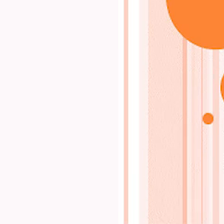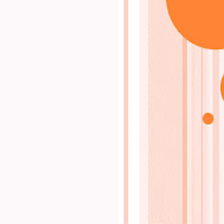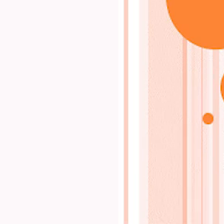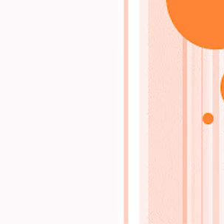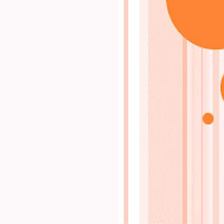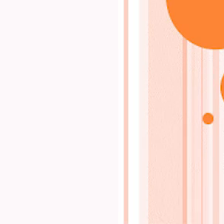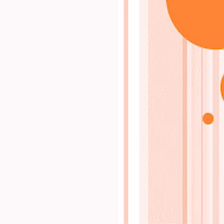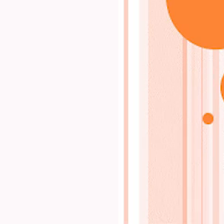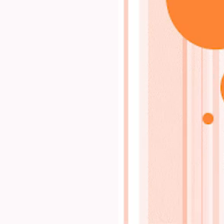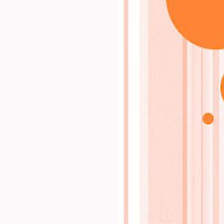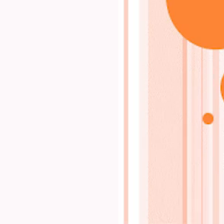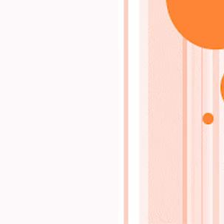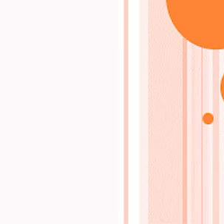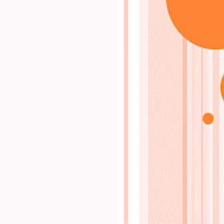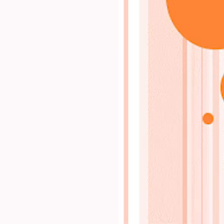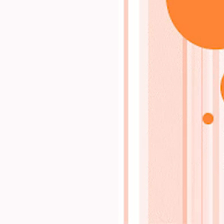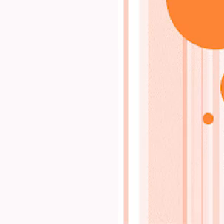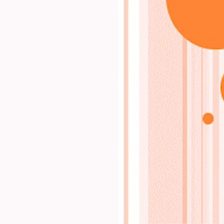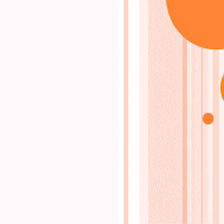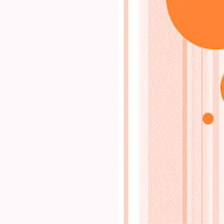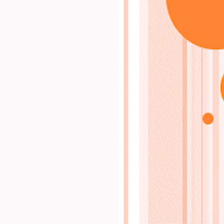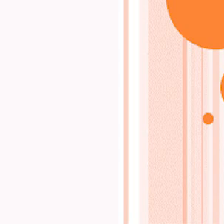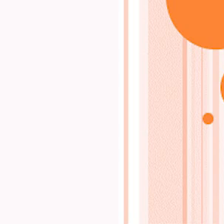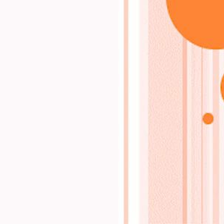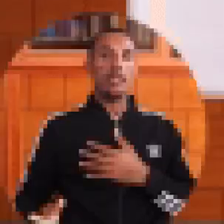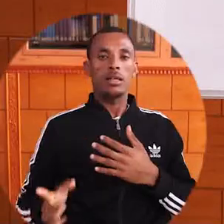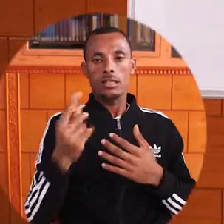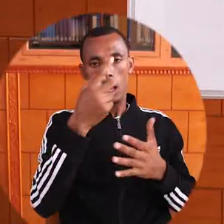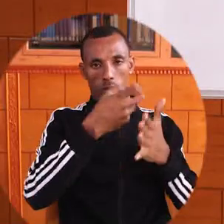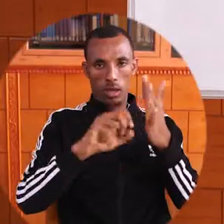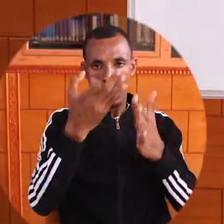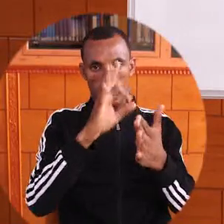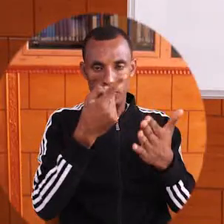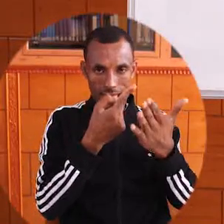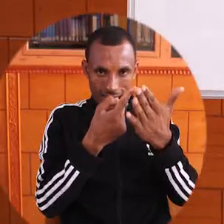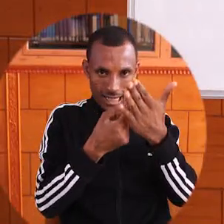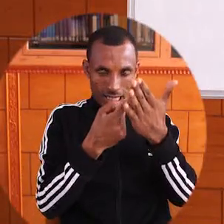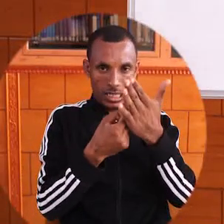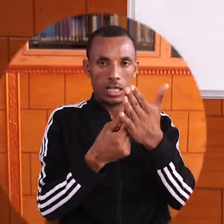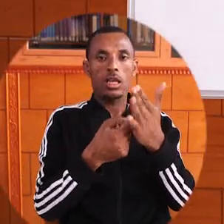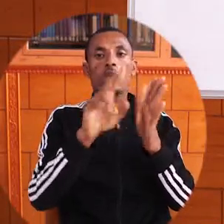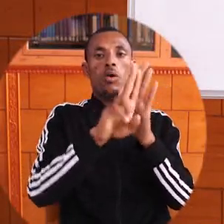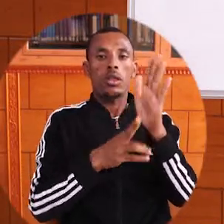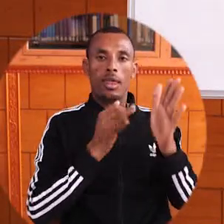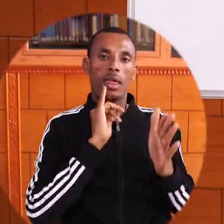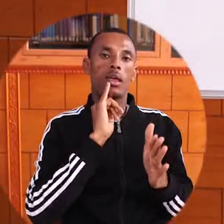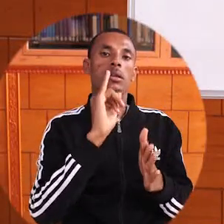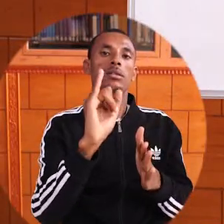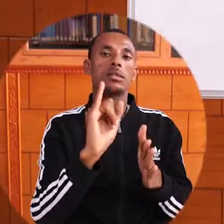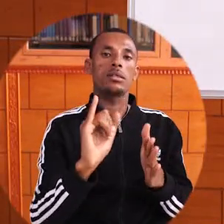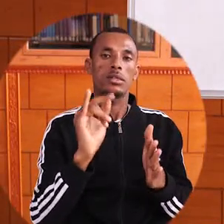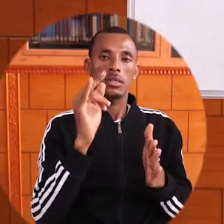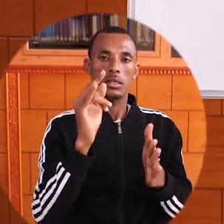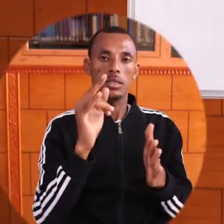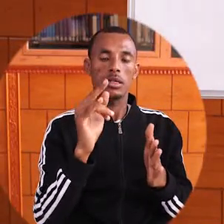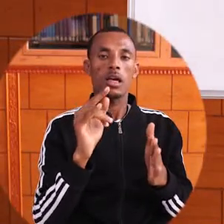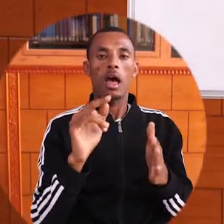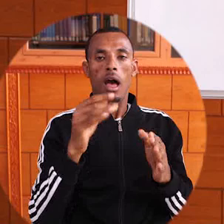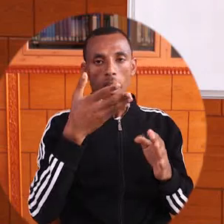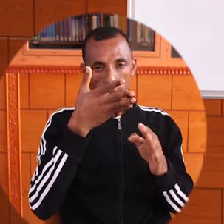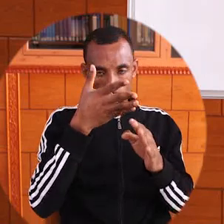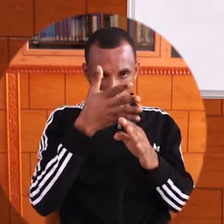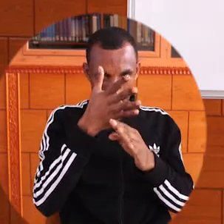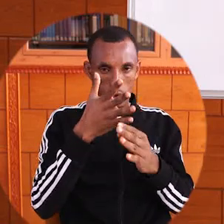ፖሊጎን ዘ አውትካም ኦፍ ዲስ ሰብ ዩኒት ኢዝ ጀስት አፍተር ኮምፕሊቲንግ ዲስ ቻፕተር